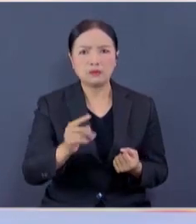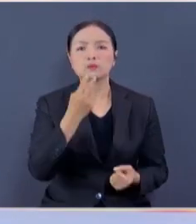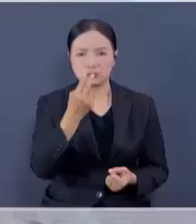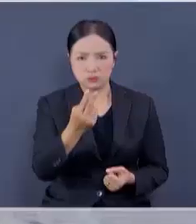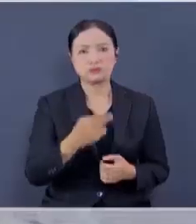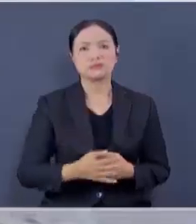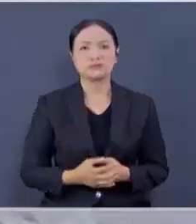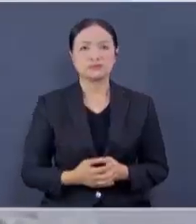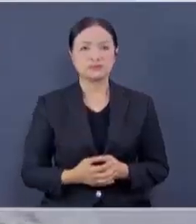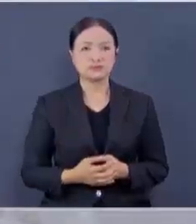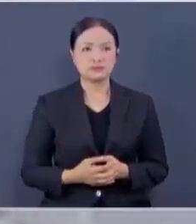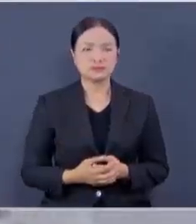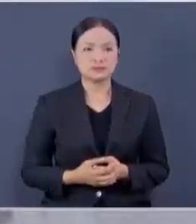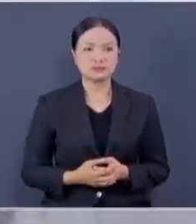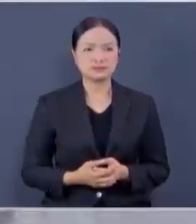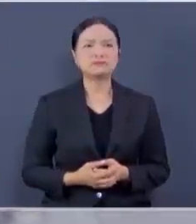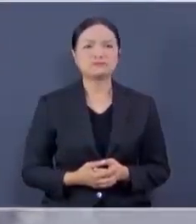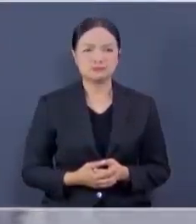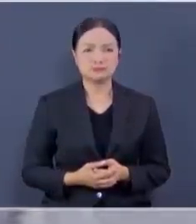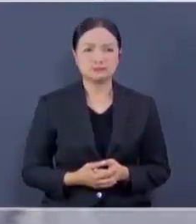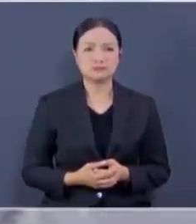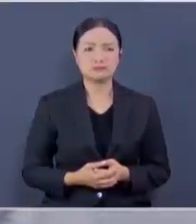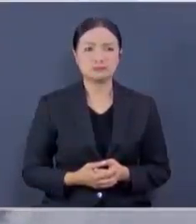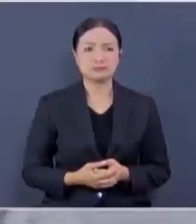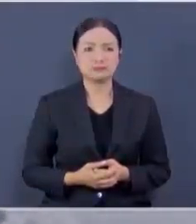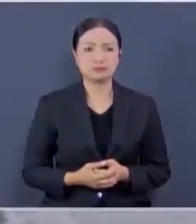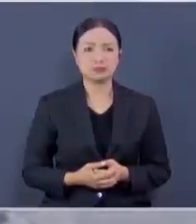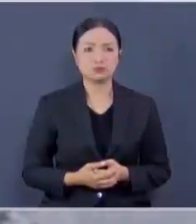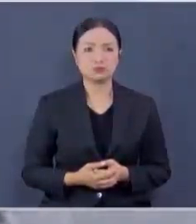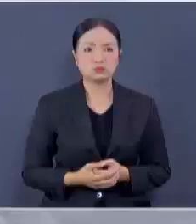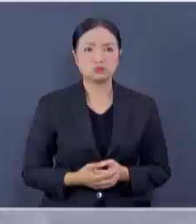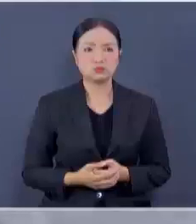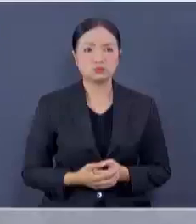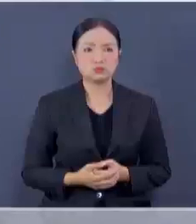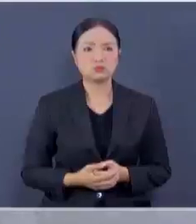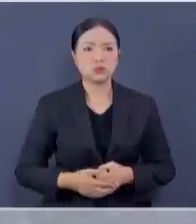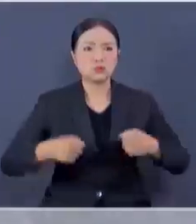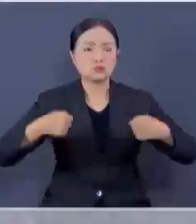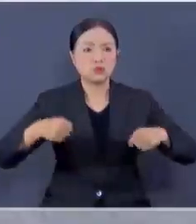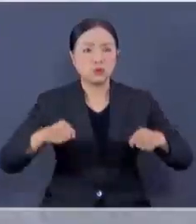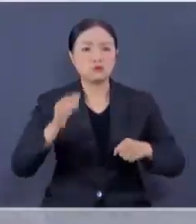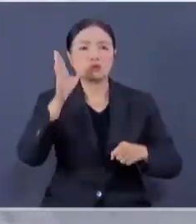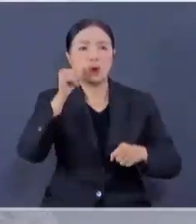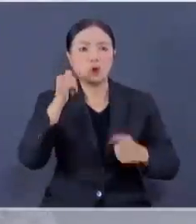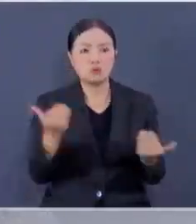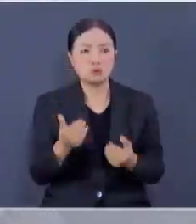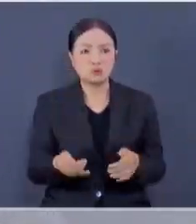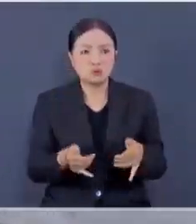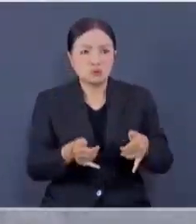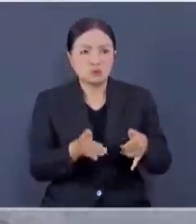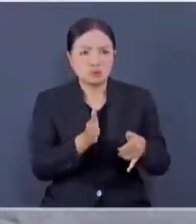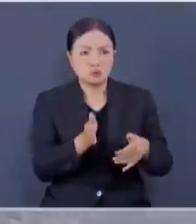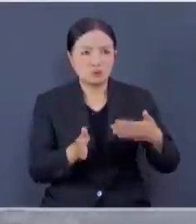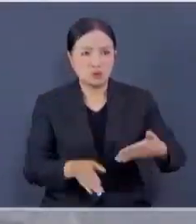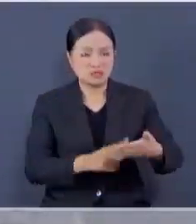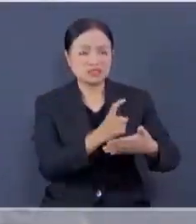นครับนี่ครับคุณผู้ชมรถจักรยานยนต์เป็นพ่อลูก2คนครับแล้วคือรถมัน